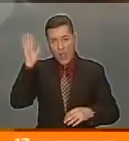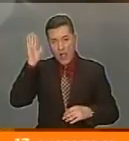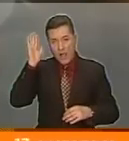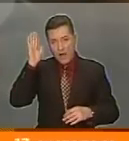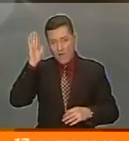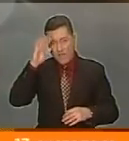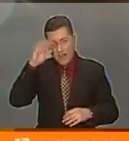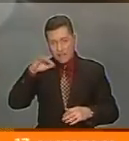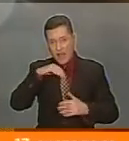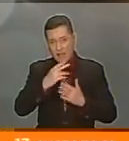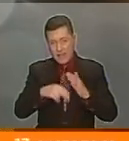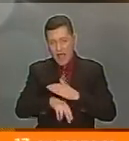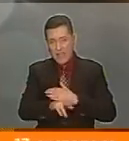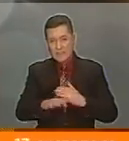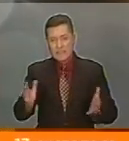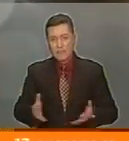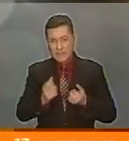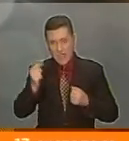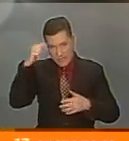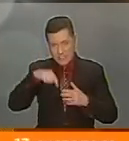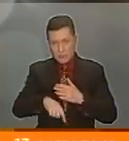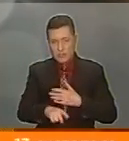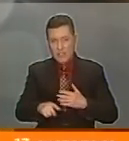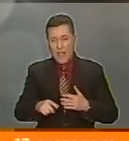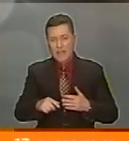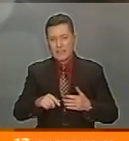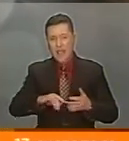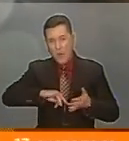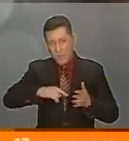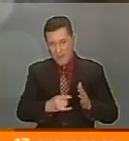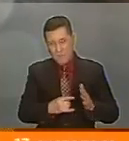водолази і спасателі спускали з тюбінг, пробили забиті участки, воду збросили.